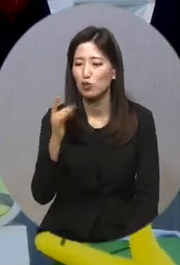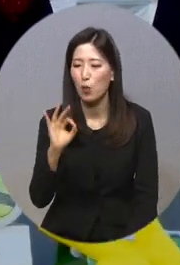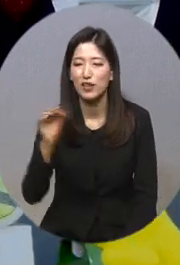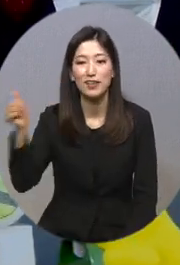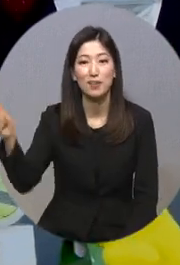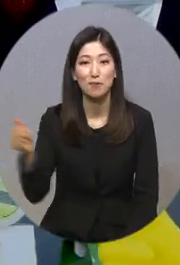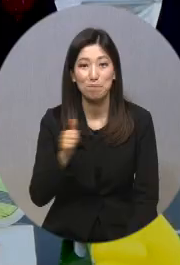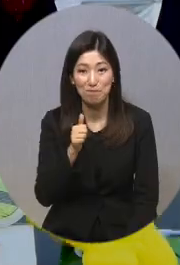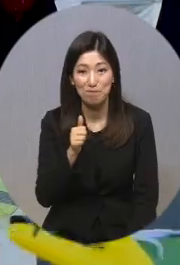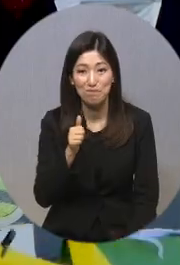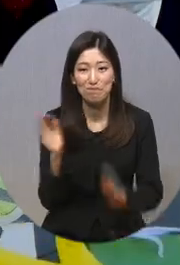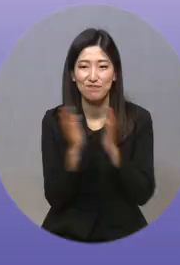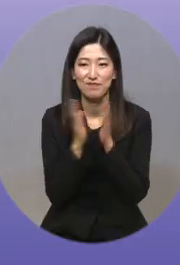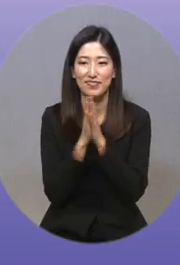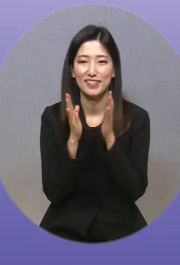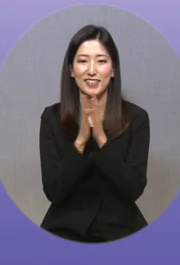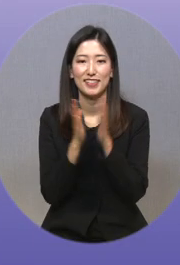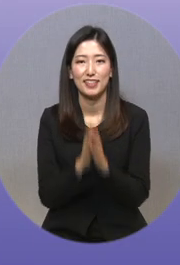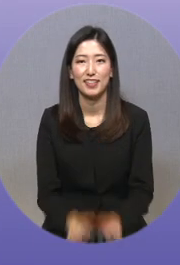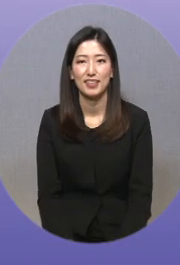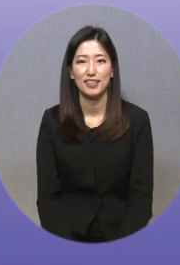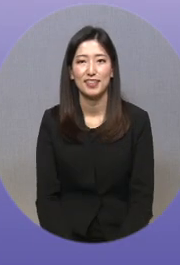모시겠습니다. 장구공 대표님.